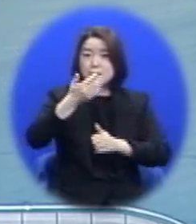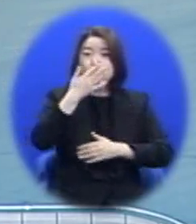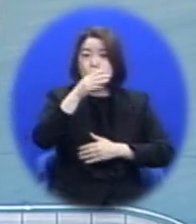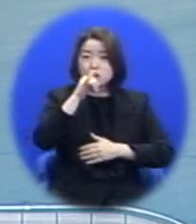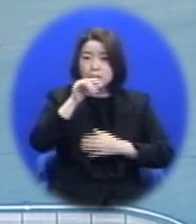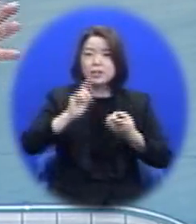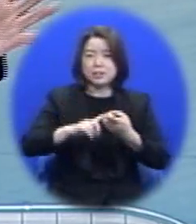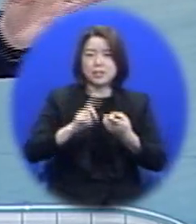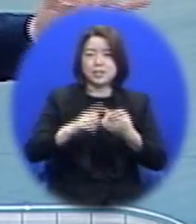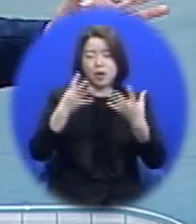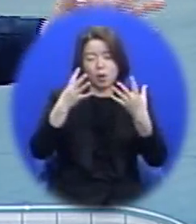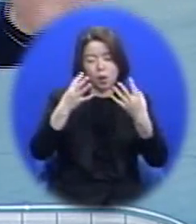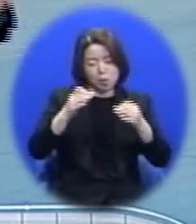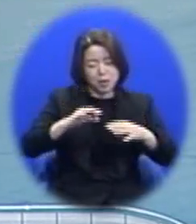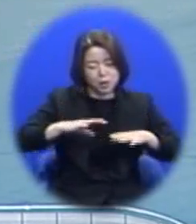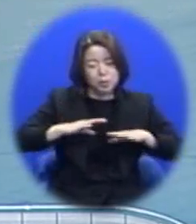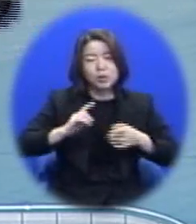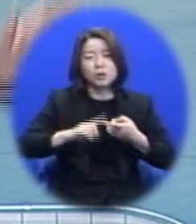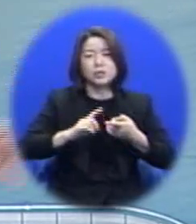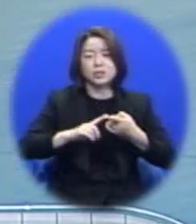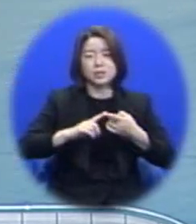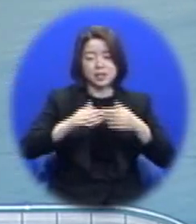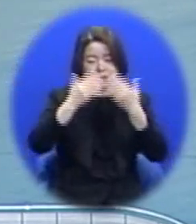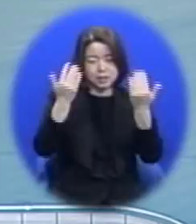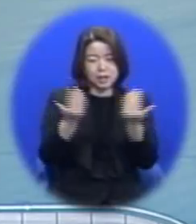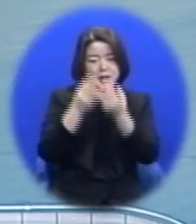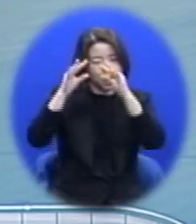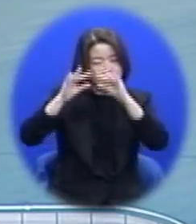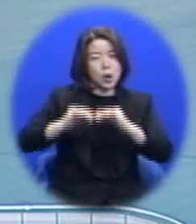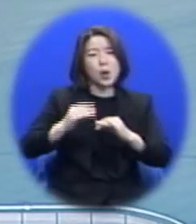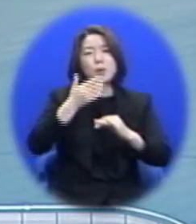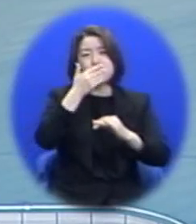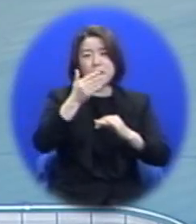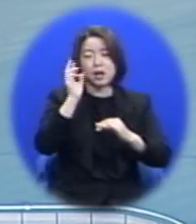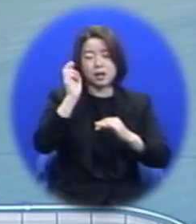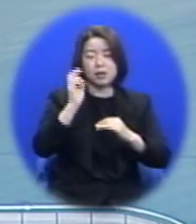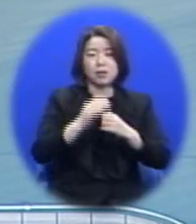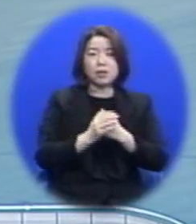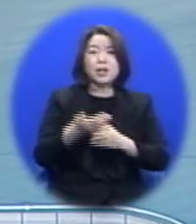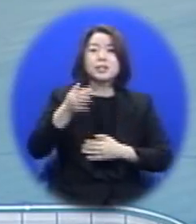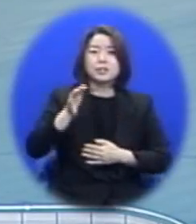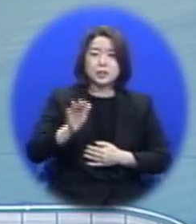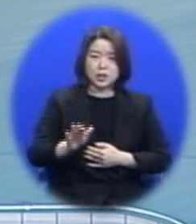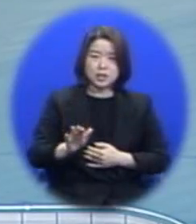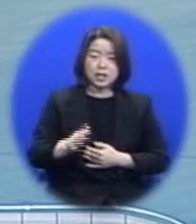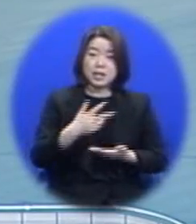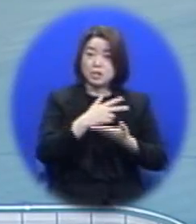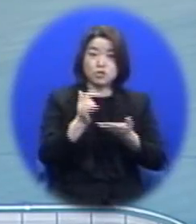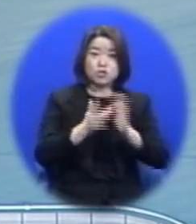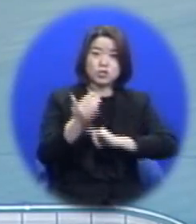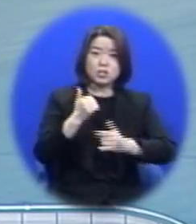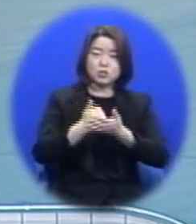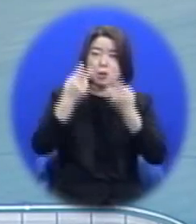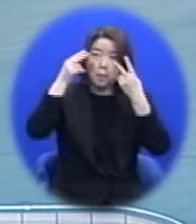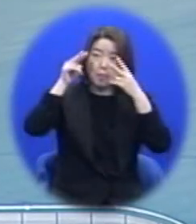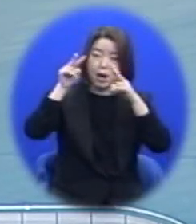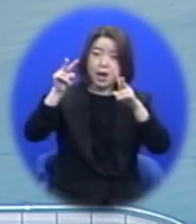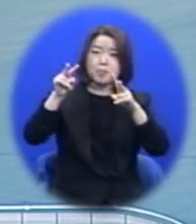자체가 얼마나 놀라운 것인가를 아마 다 동의하실 거예요. 그런데 주 예수님을